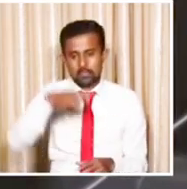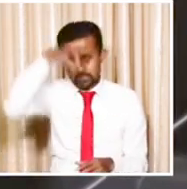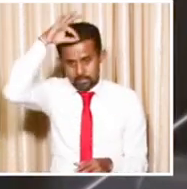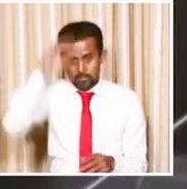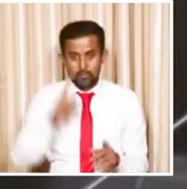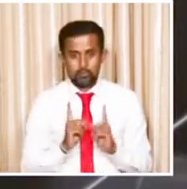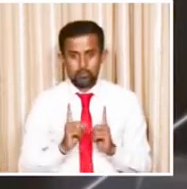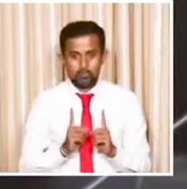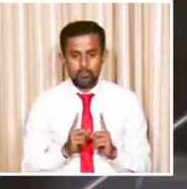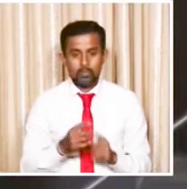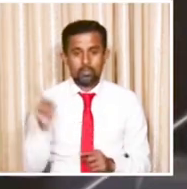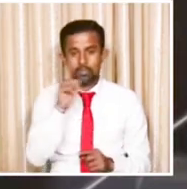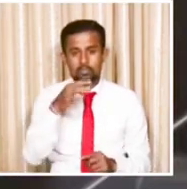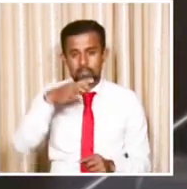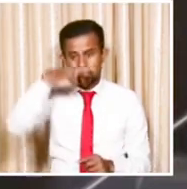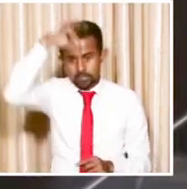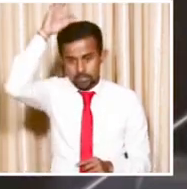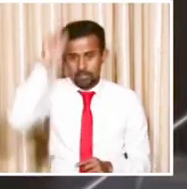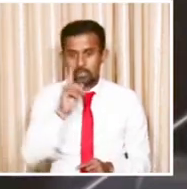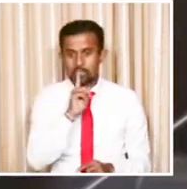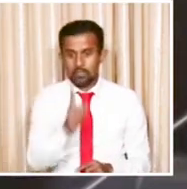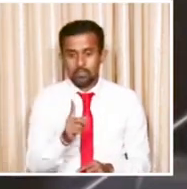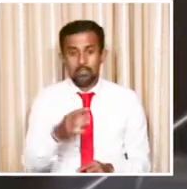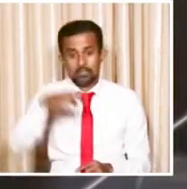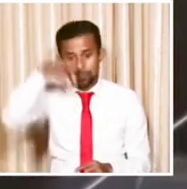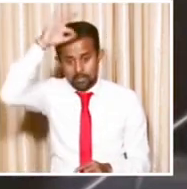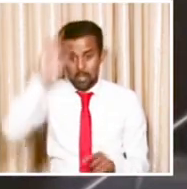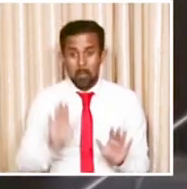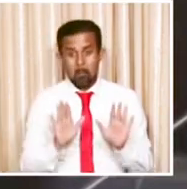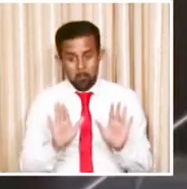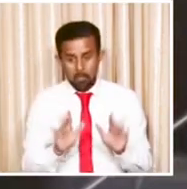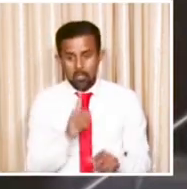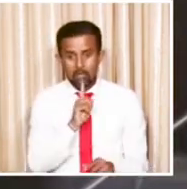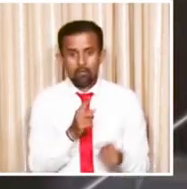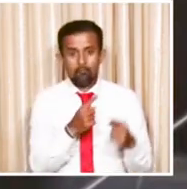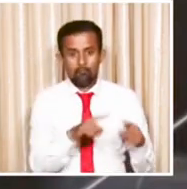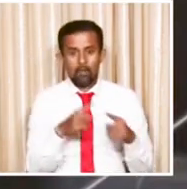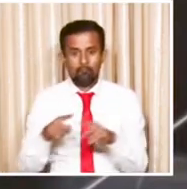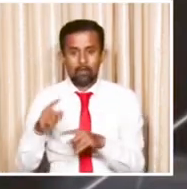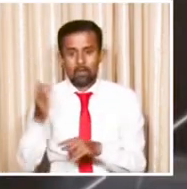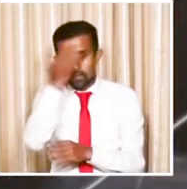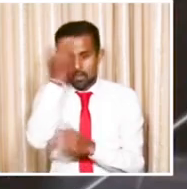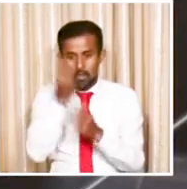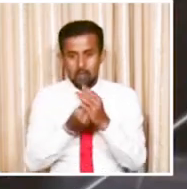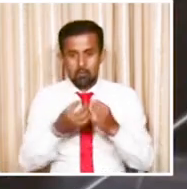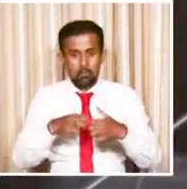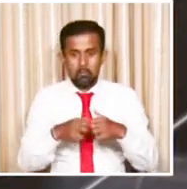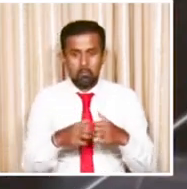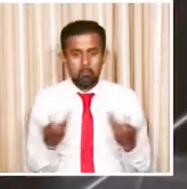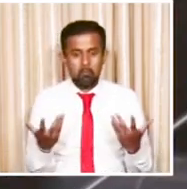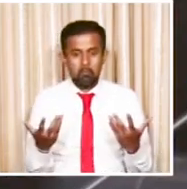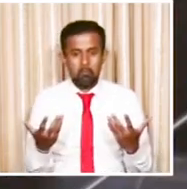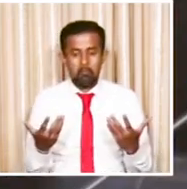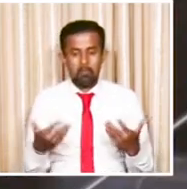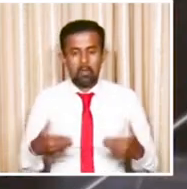කියාගෙන ඉස්සෙල්ලා සිංහල පමණ සිංහල කියලා කියලා ඊට පස්සේ සිංහල පමණයි කියලා එක එක වෙලාවට ජාතිවාදී දාන්න බැරි වුණොත් බඩට